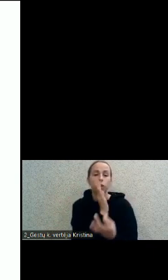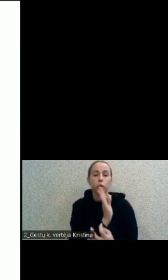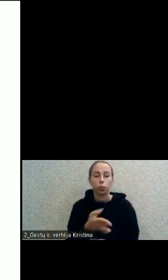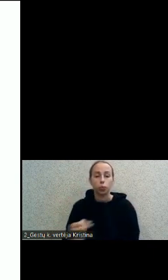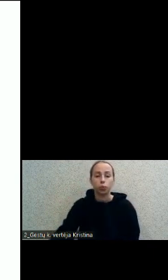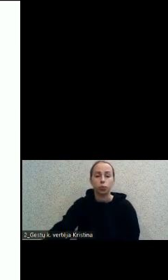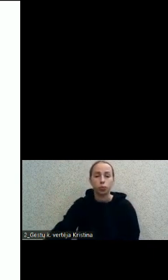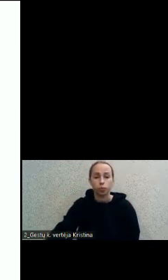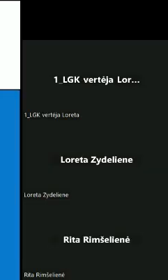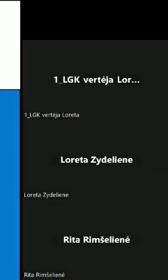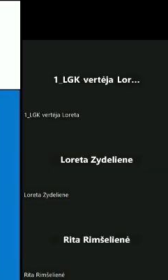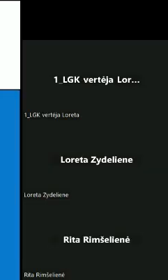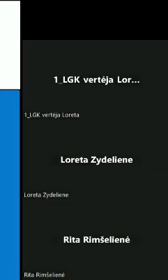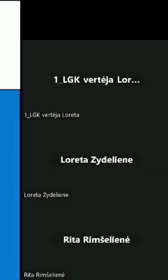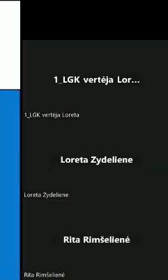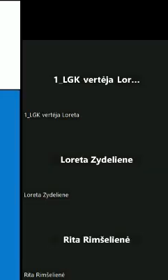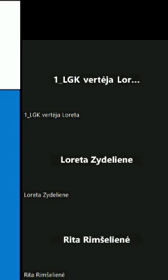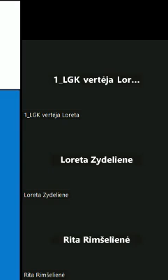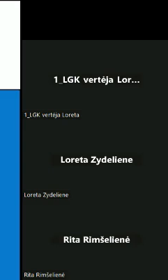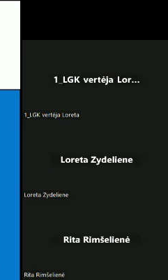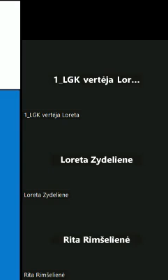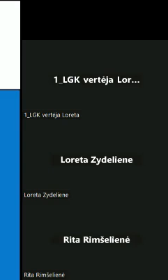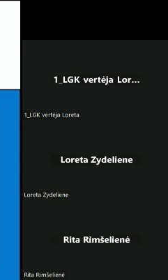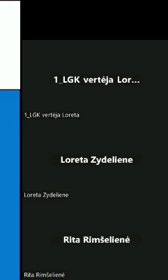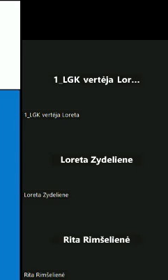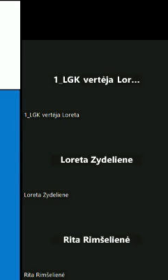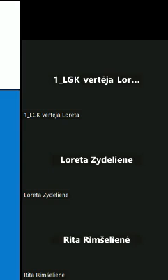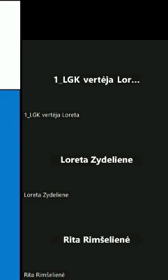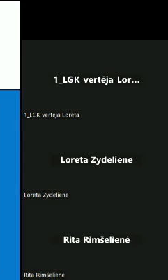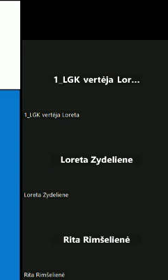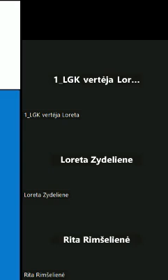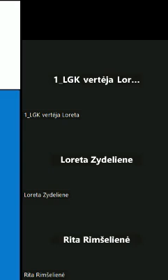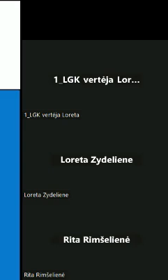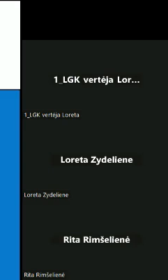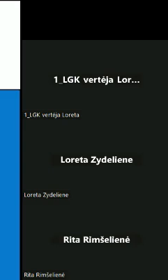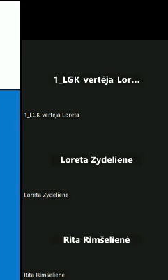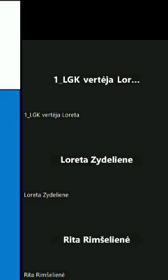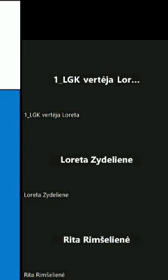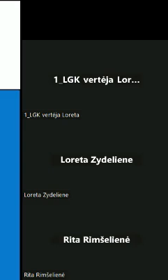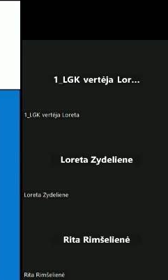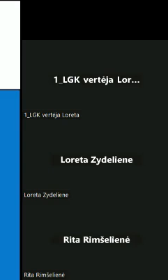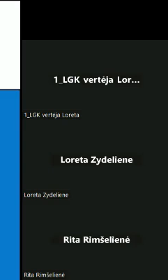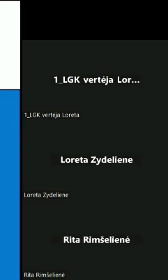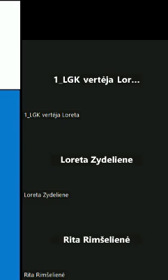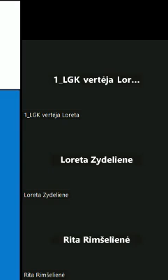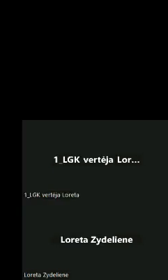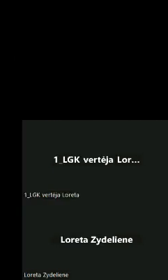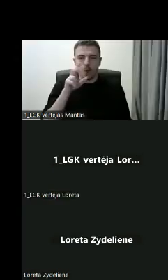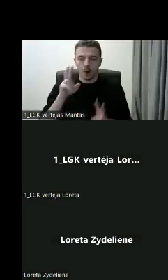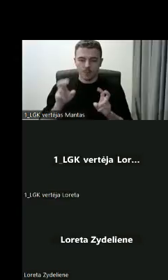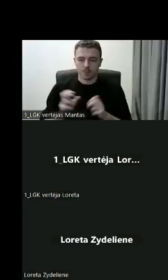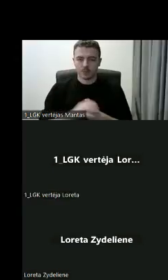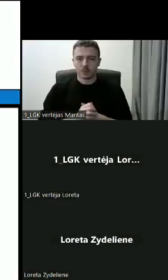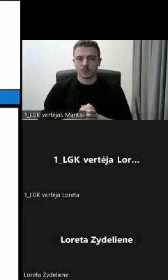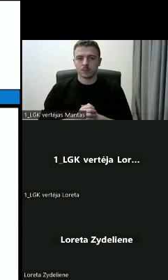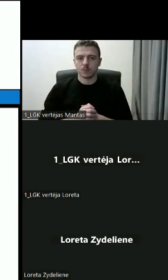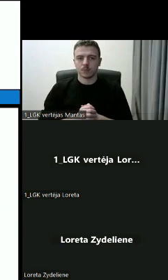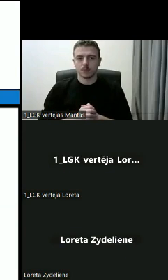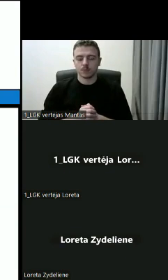dabar atidarau kambarius. Okay, it's 5-2, so we will definitely start again now.